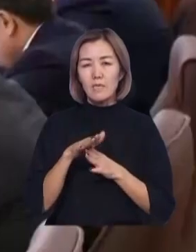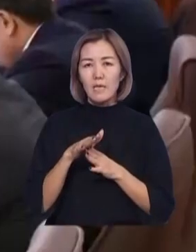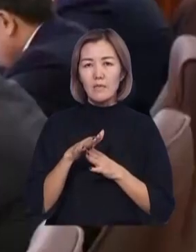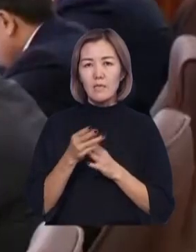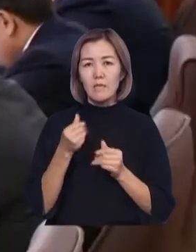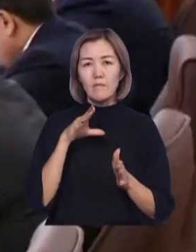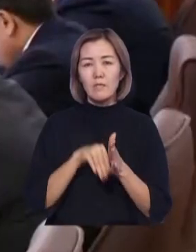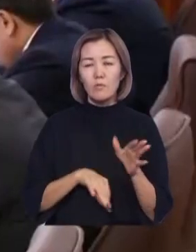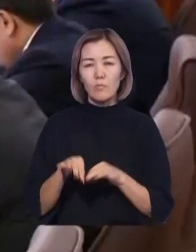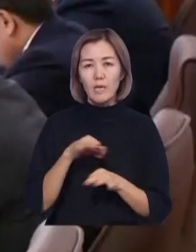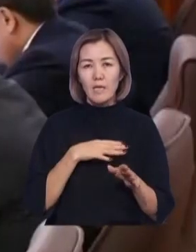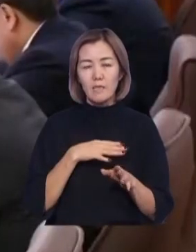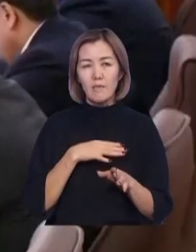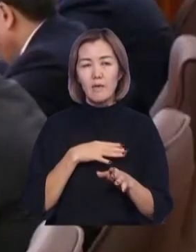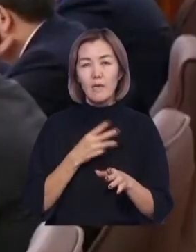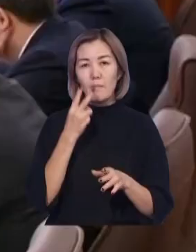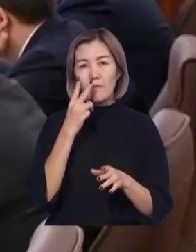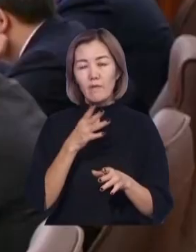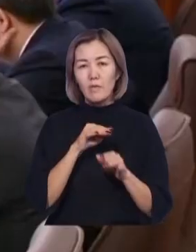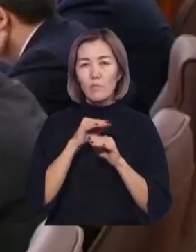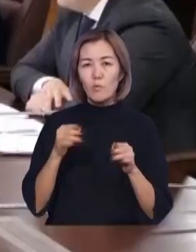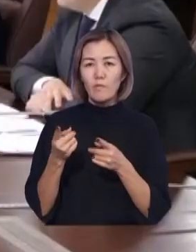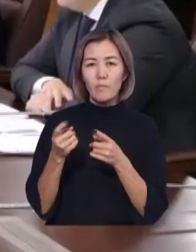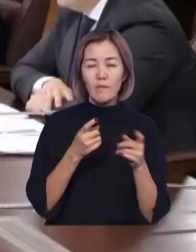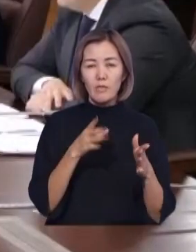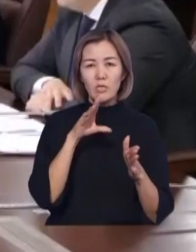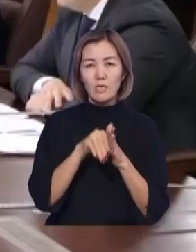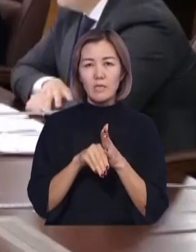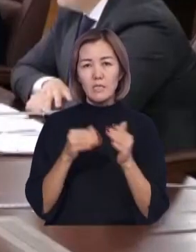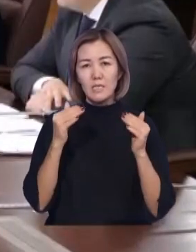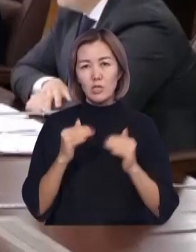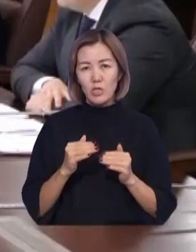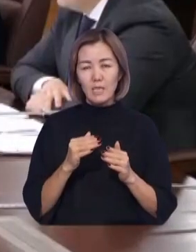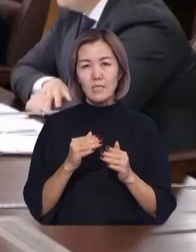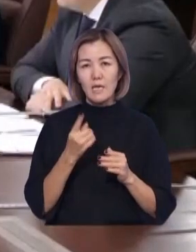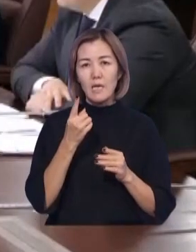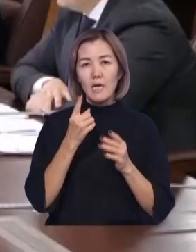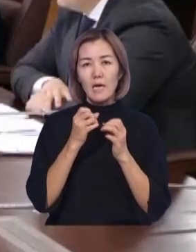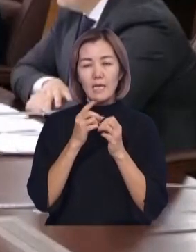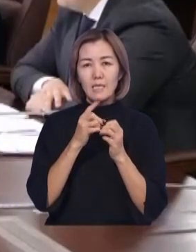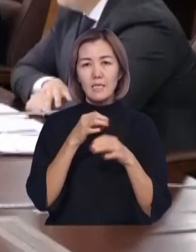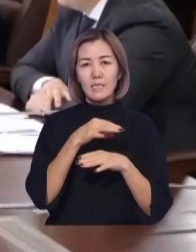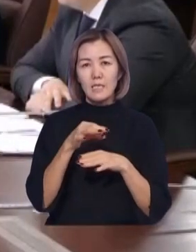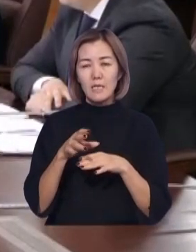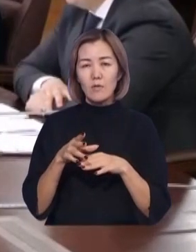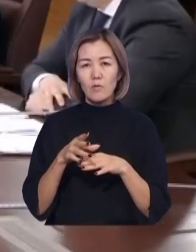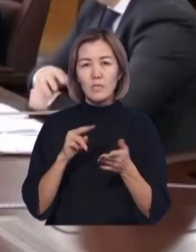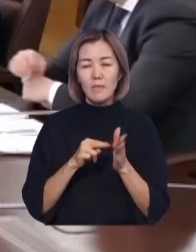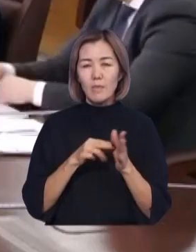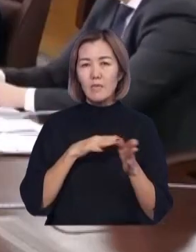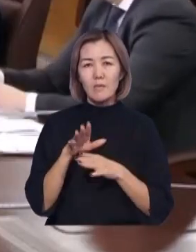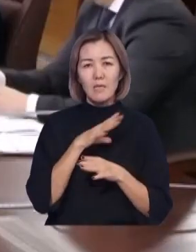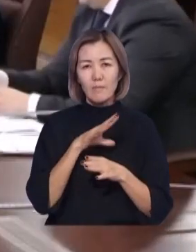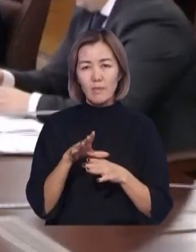инвестиционных проектов как мы видим уровень привлечения инвестиций снижается 11 регионов не достигли запланированного